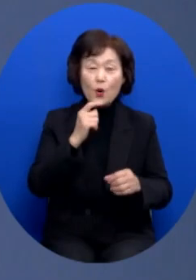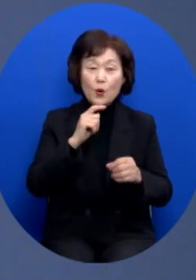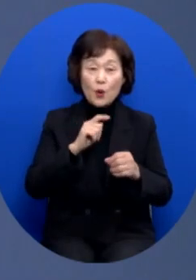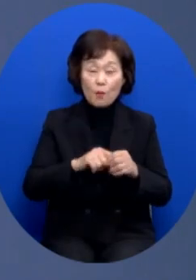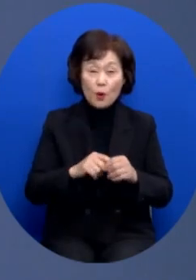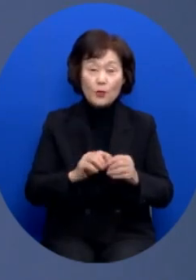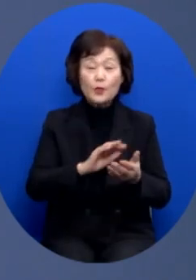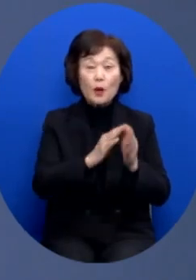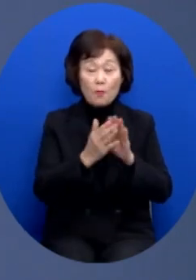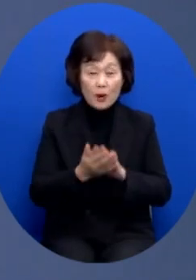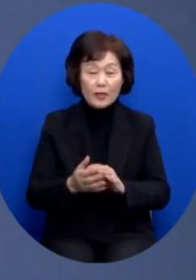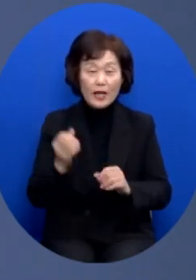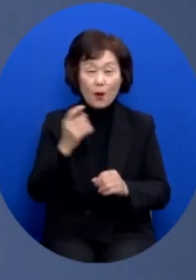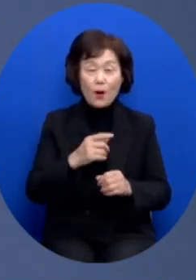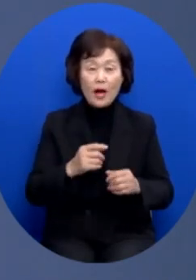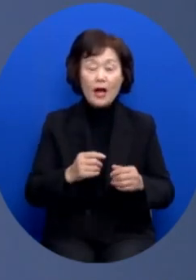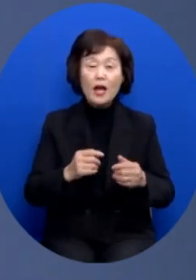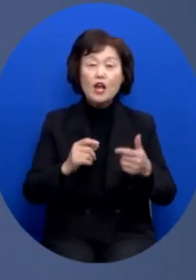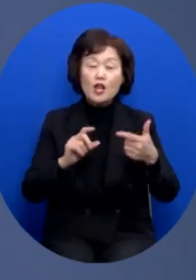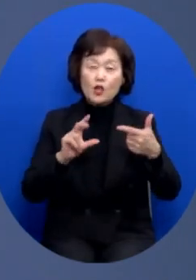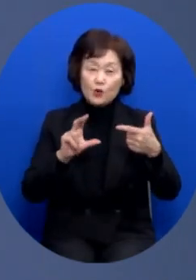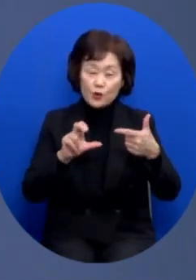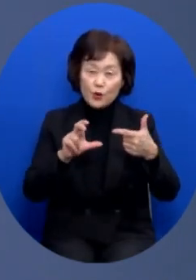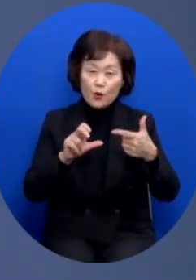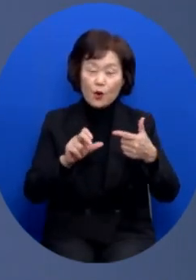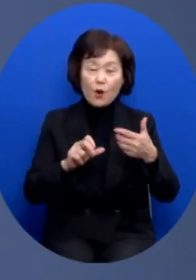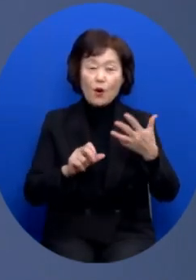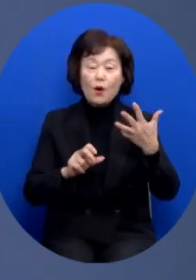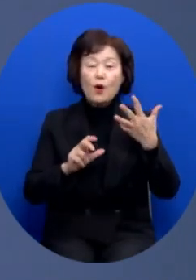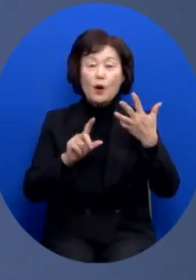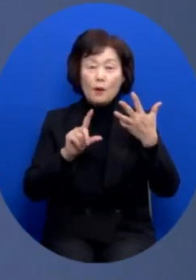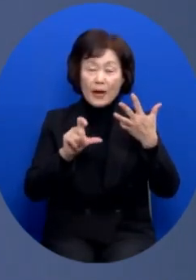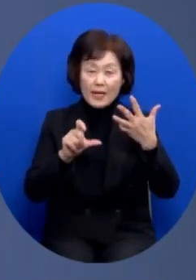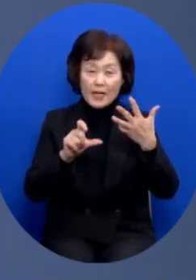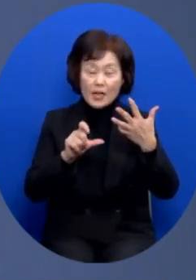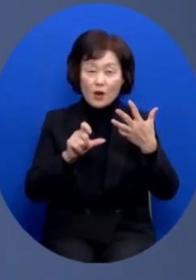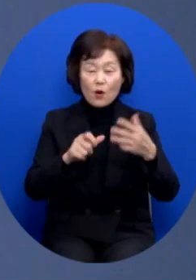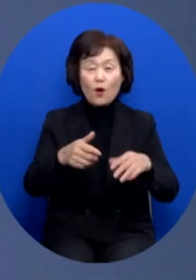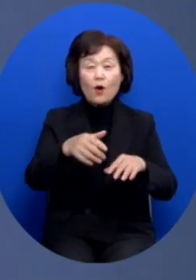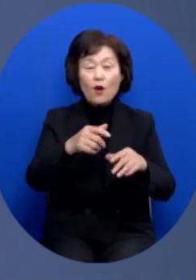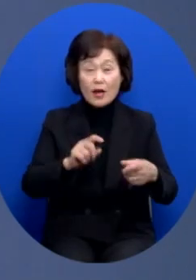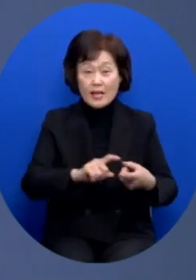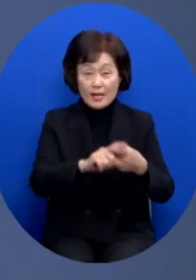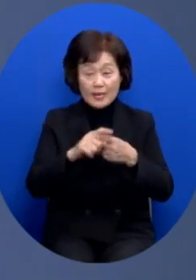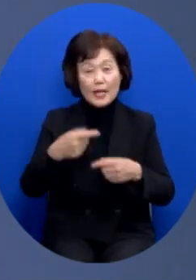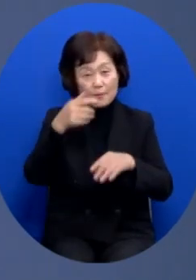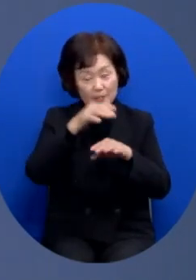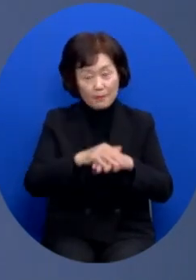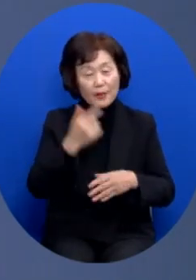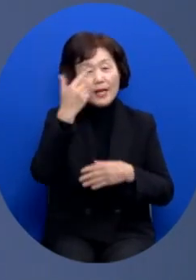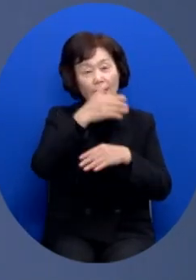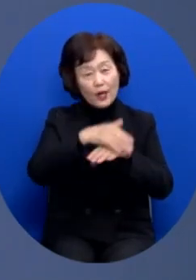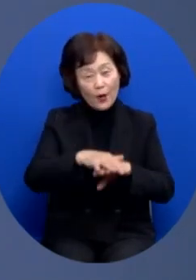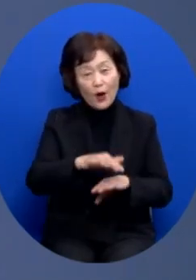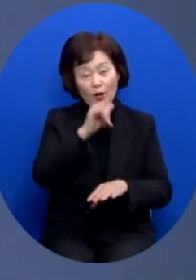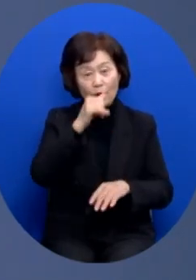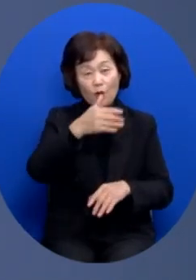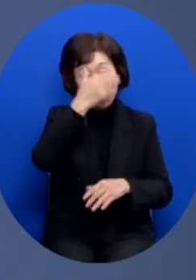집회를 계획하고 있고요. 특별히 다음 세대를 위한 청년 연합 집회를 계획하고